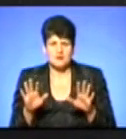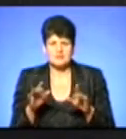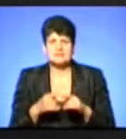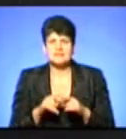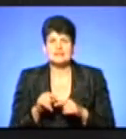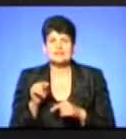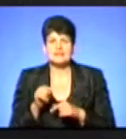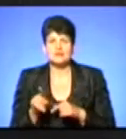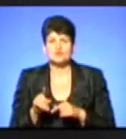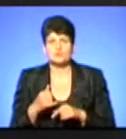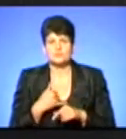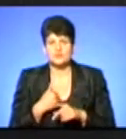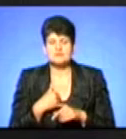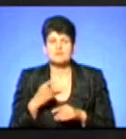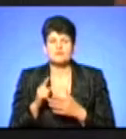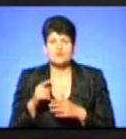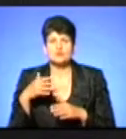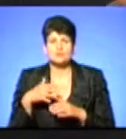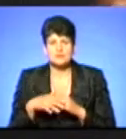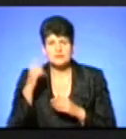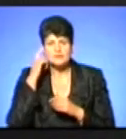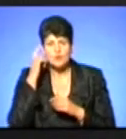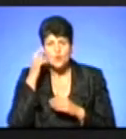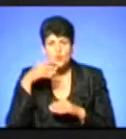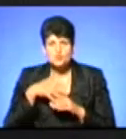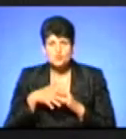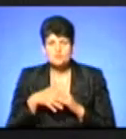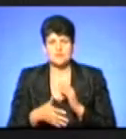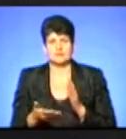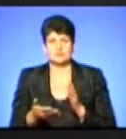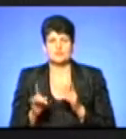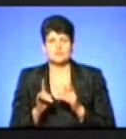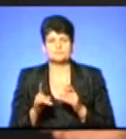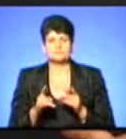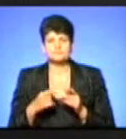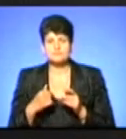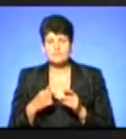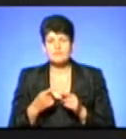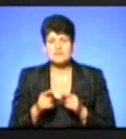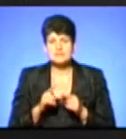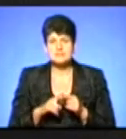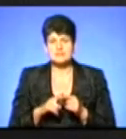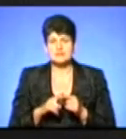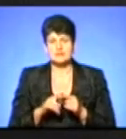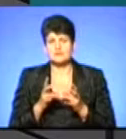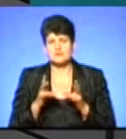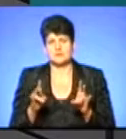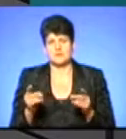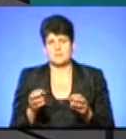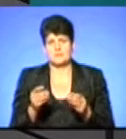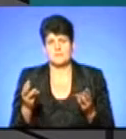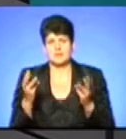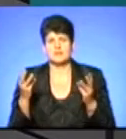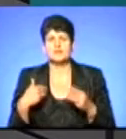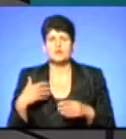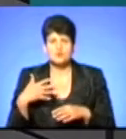що в наші, ми повинні самі це знати і усвідомлювати. Тільки наша свідомість приведе до того, що ми не будемо всі палити. Ну, власне,